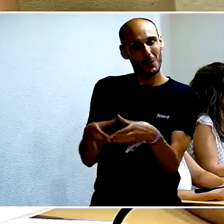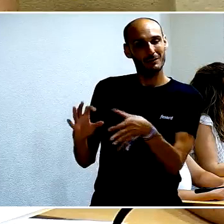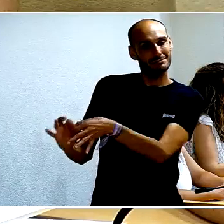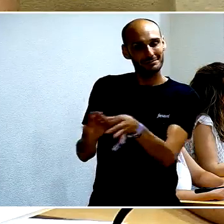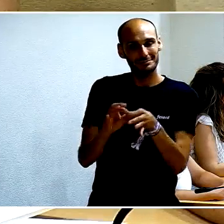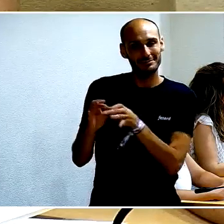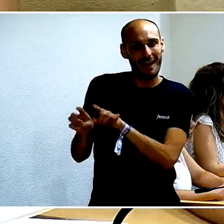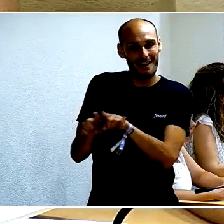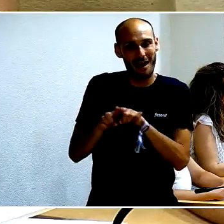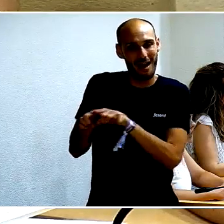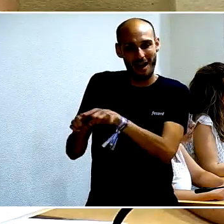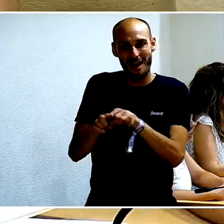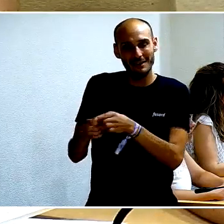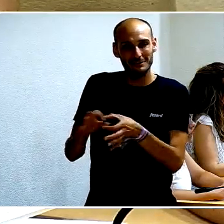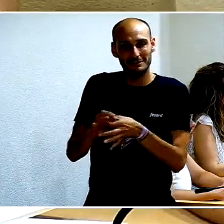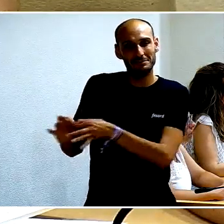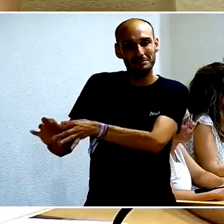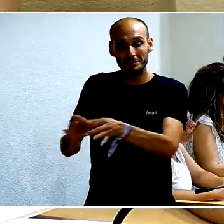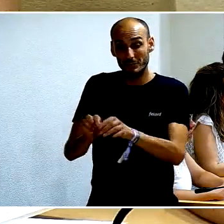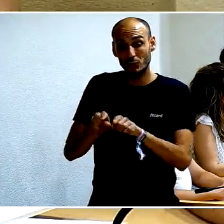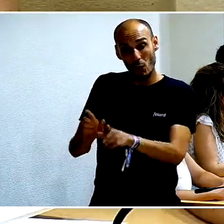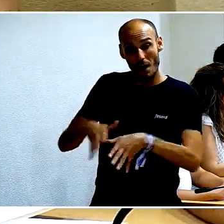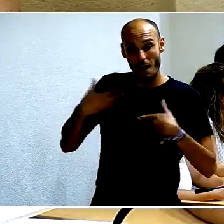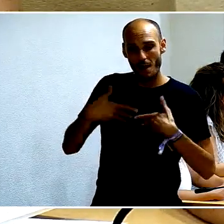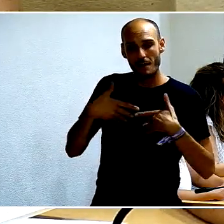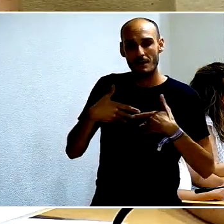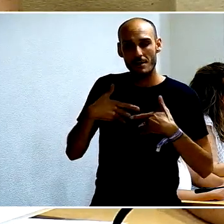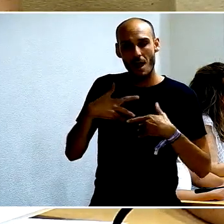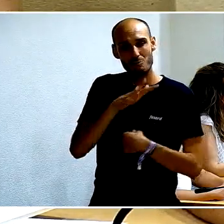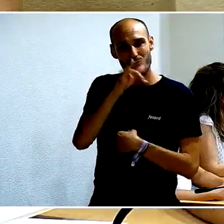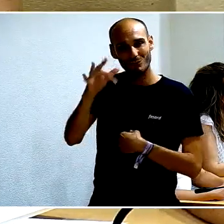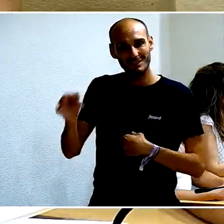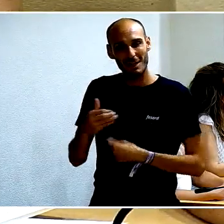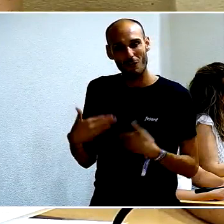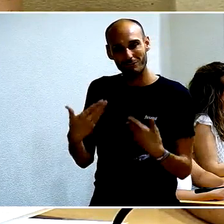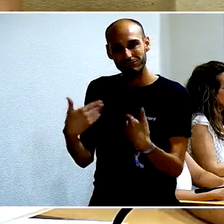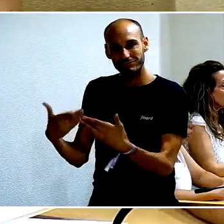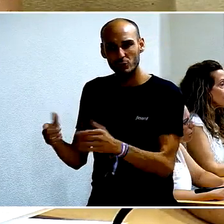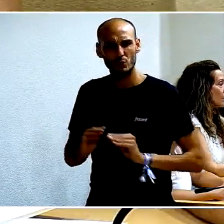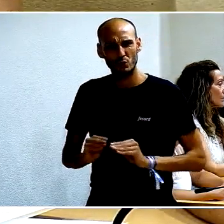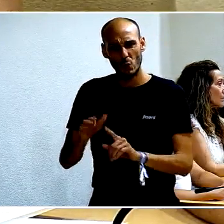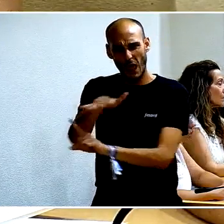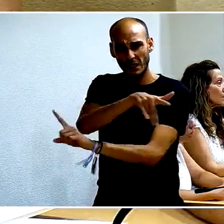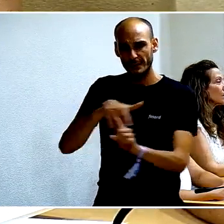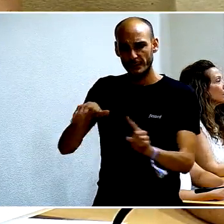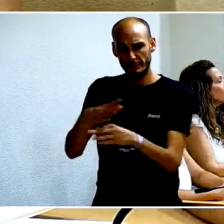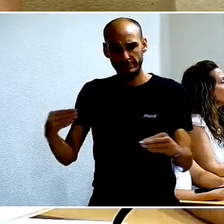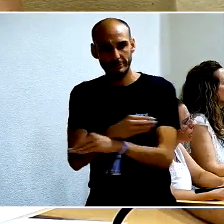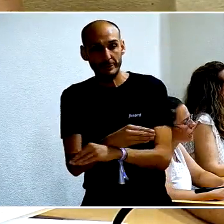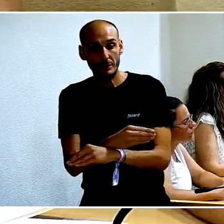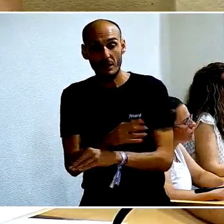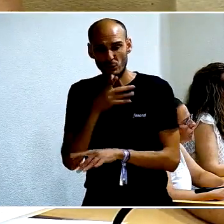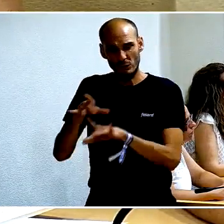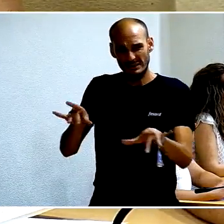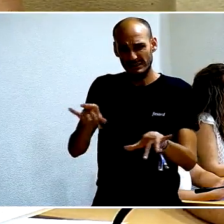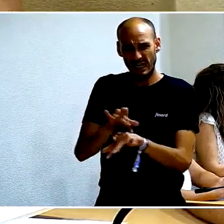solidaritat. Una alegria i generositat que contrasta amb el seu entorn. Viuen en un terreny